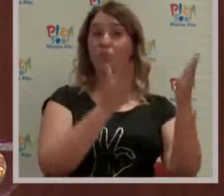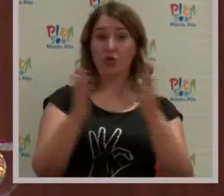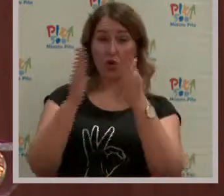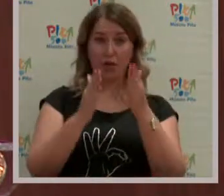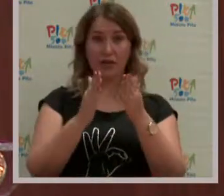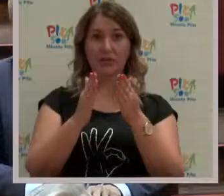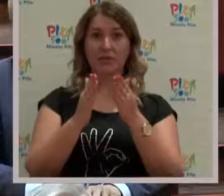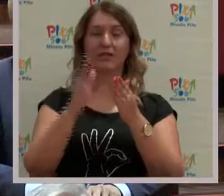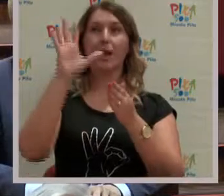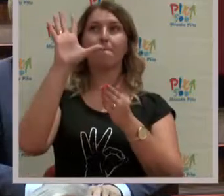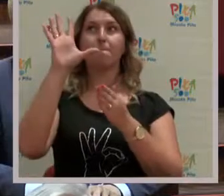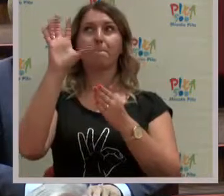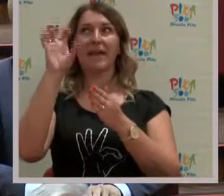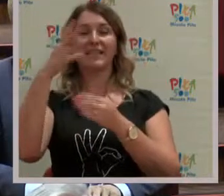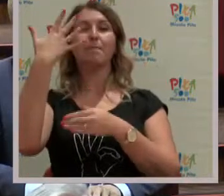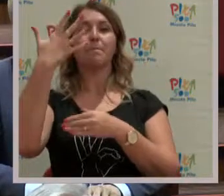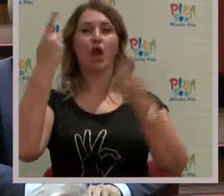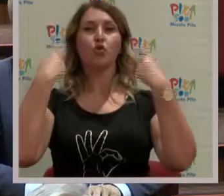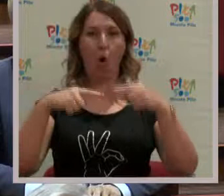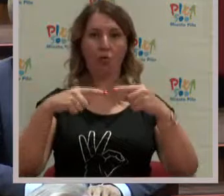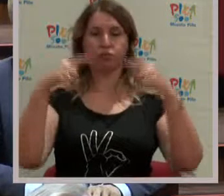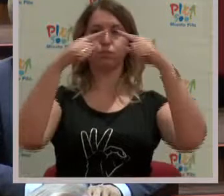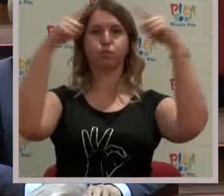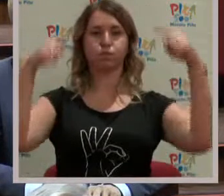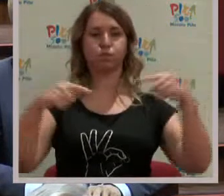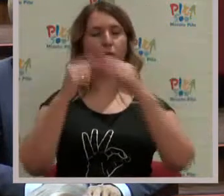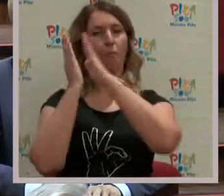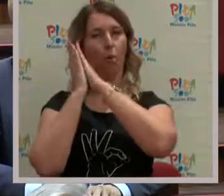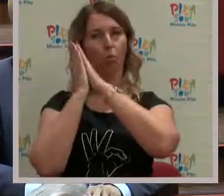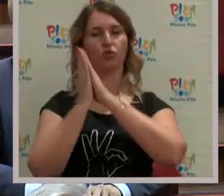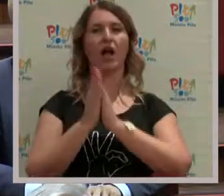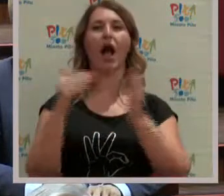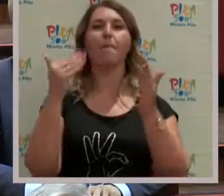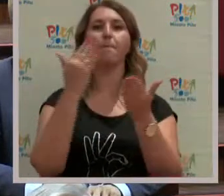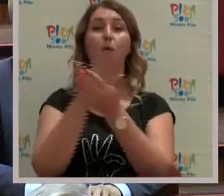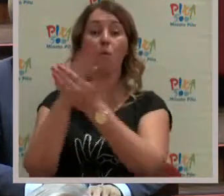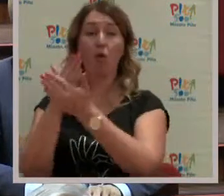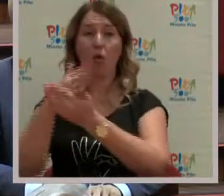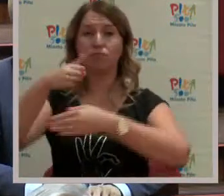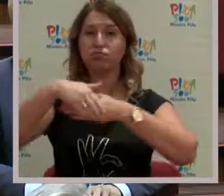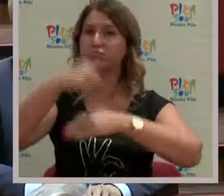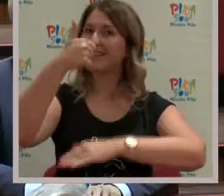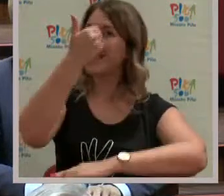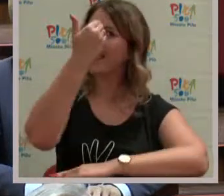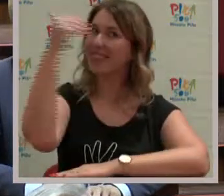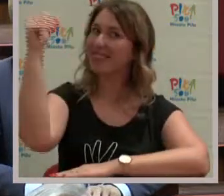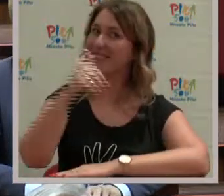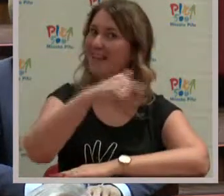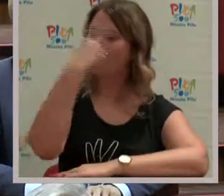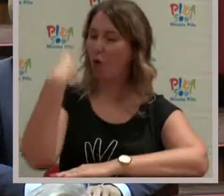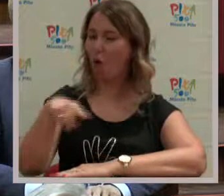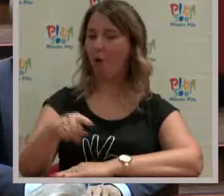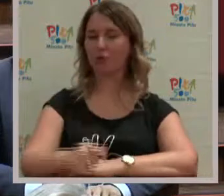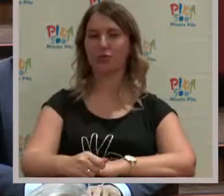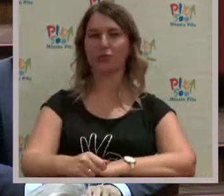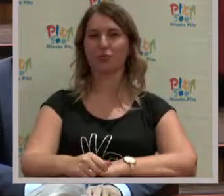505 osób, które będą chciały nam pomóc. Pomogło nam prawie tysiąc, w związku z tym w oczywisty sposób